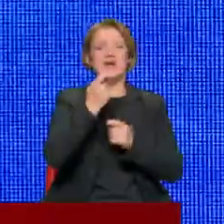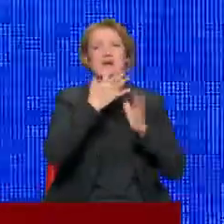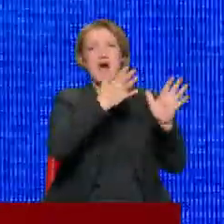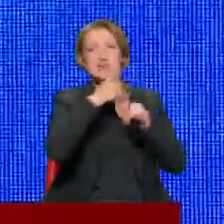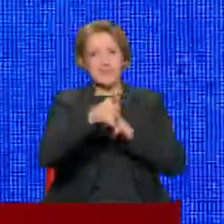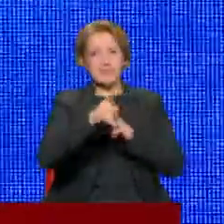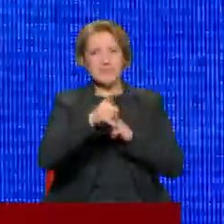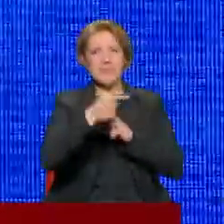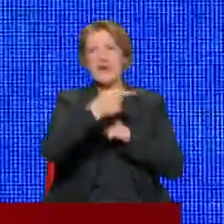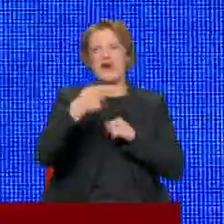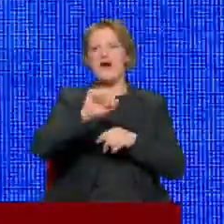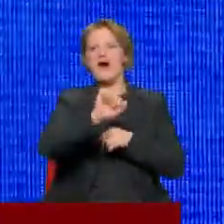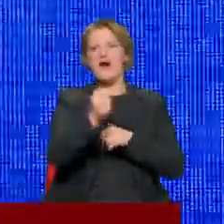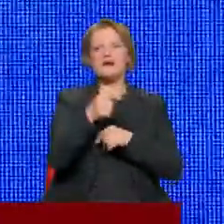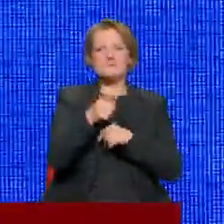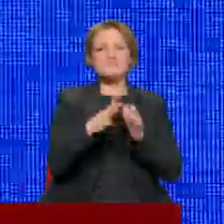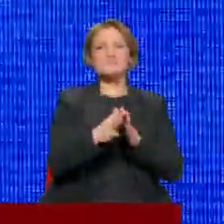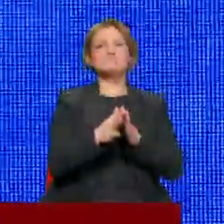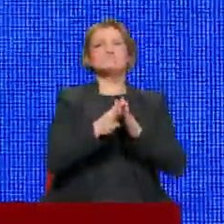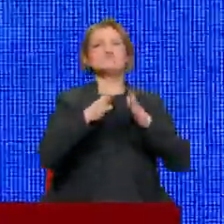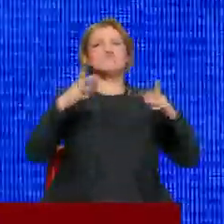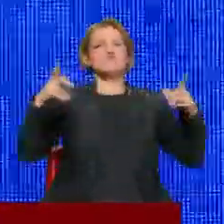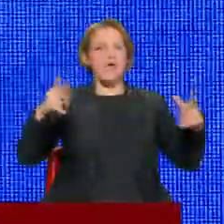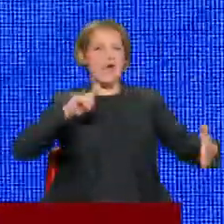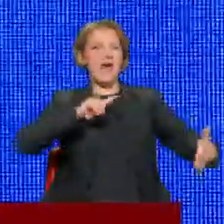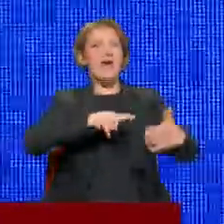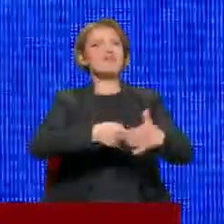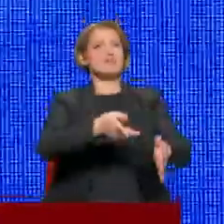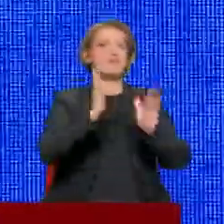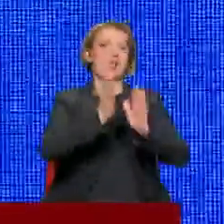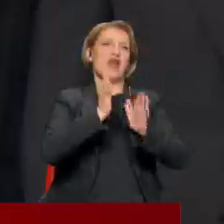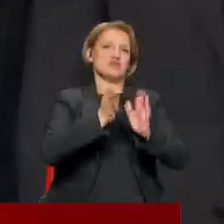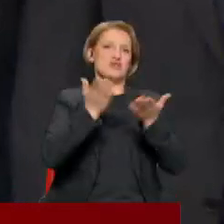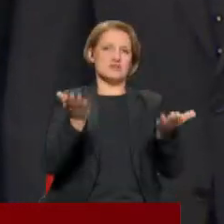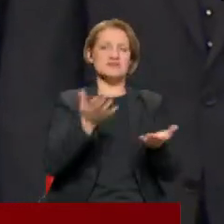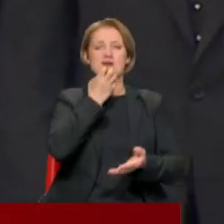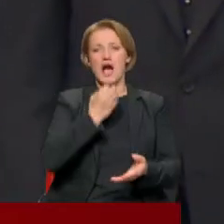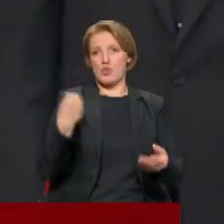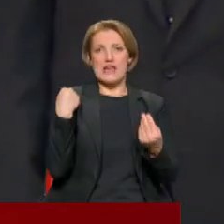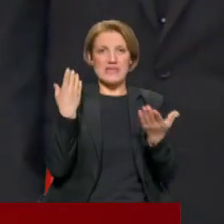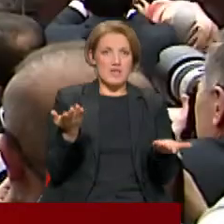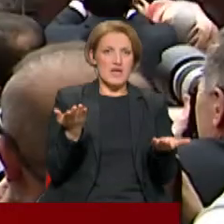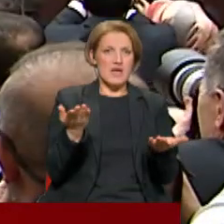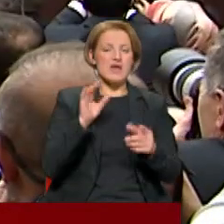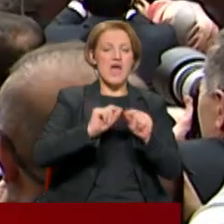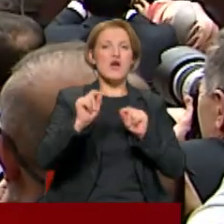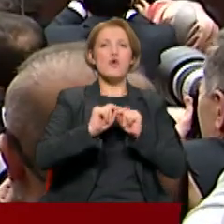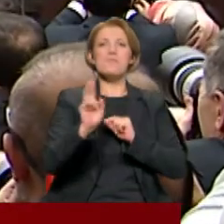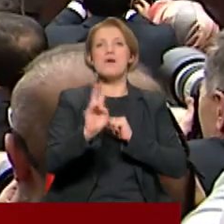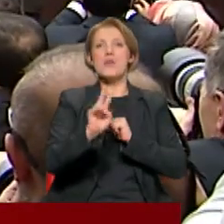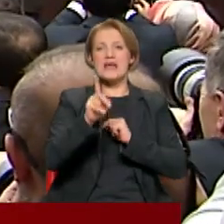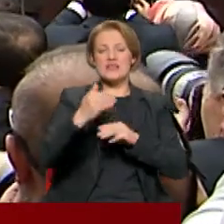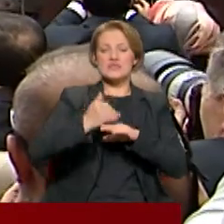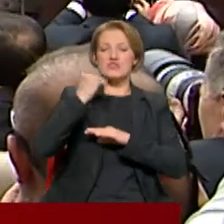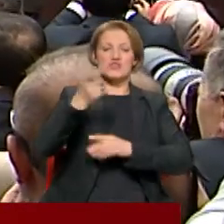cari fazla yoluyla büyüme ekseninde hedeflerimize doğru ilerleyeceğiz kadrolar yeni ama mevcut ekonomi modeliyle